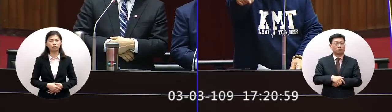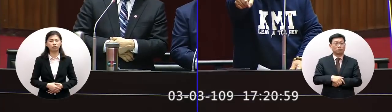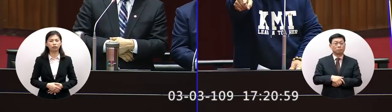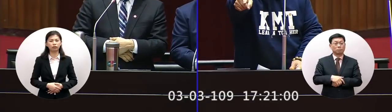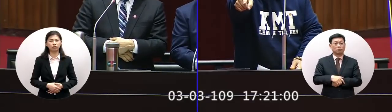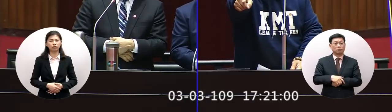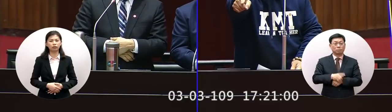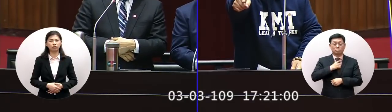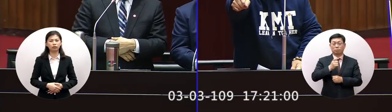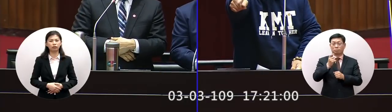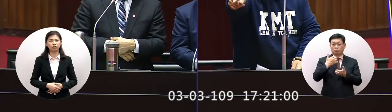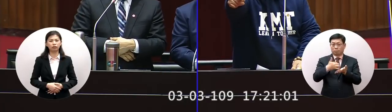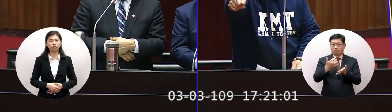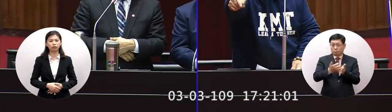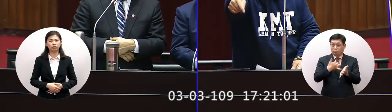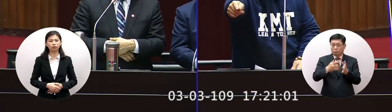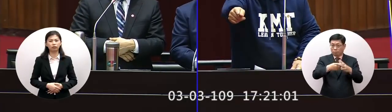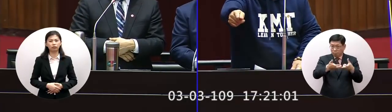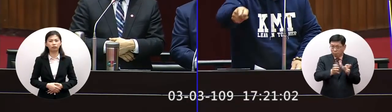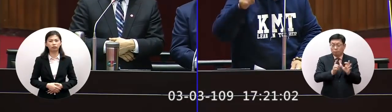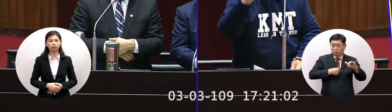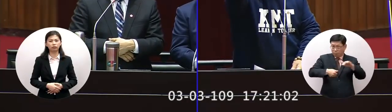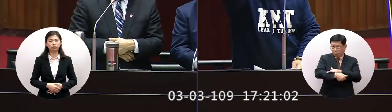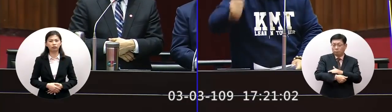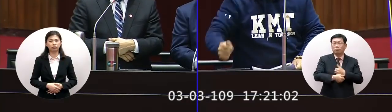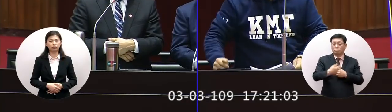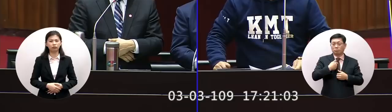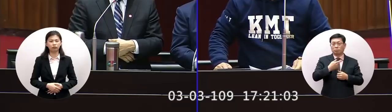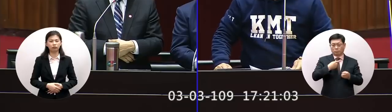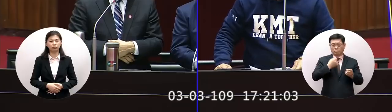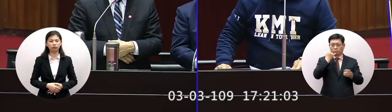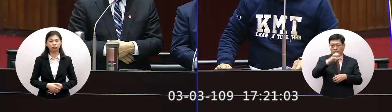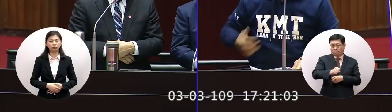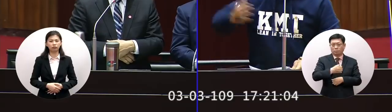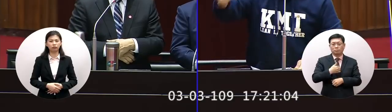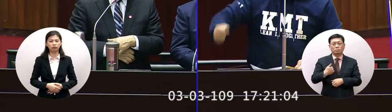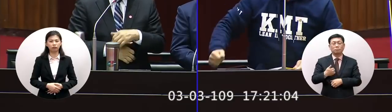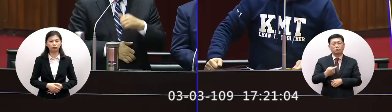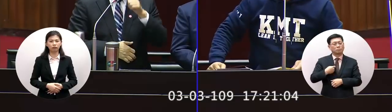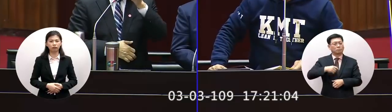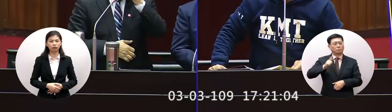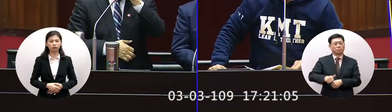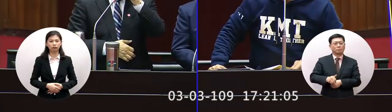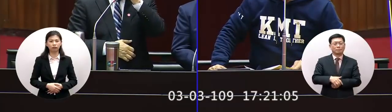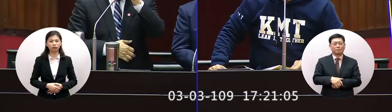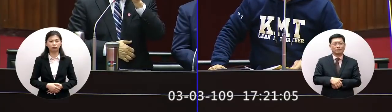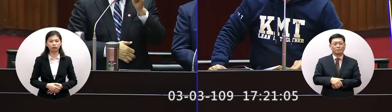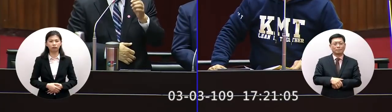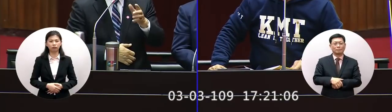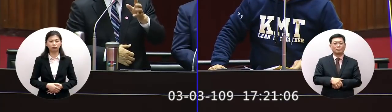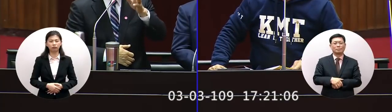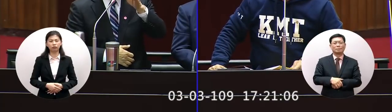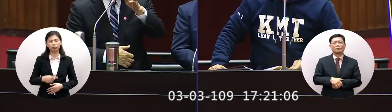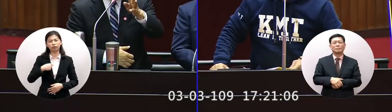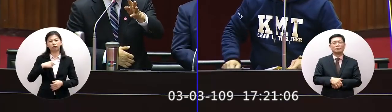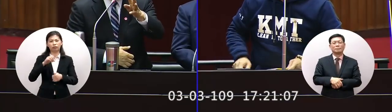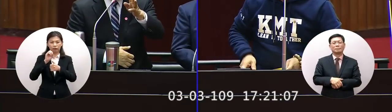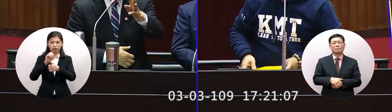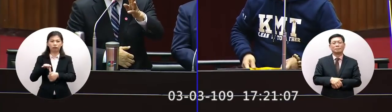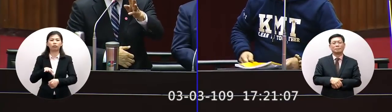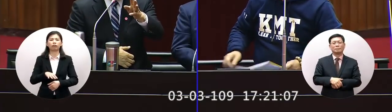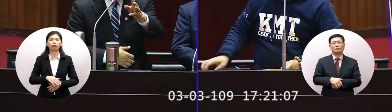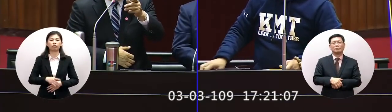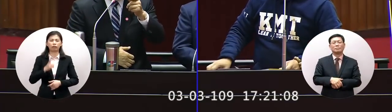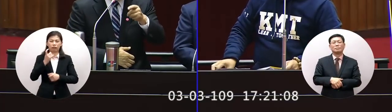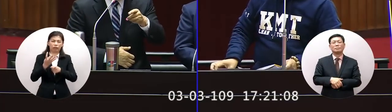让我做恁预算执行小组的成员，我敢来你俩，我内行的。 我来跟你讲，你哦，